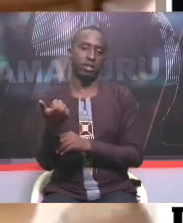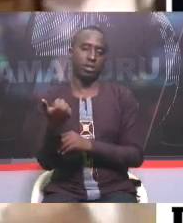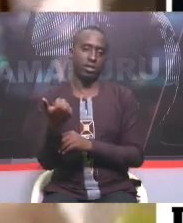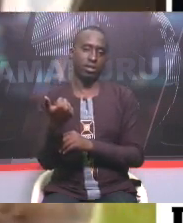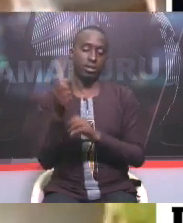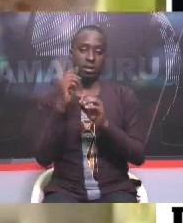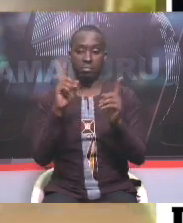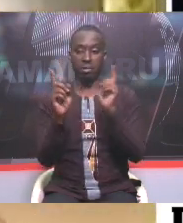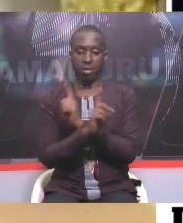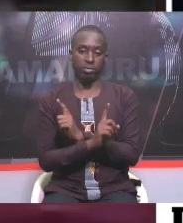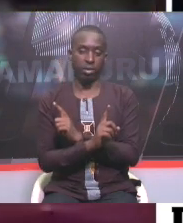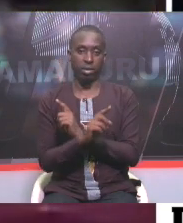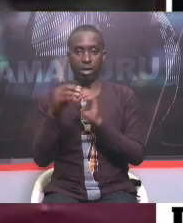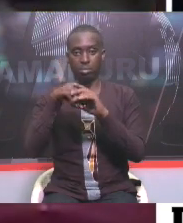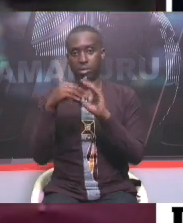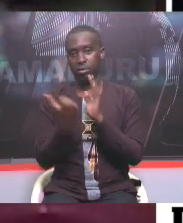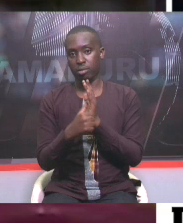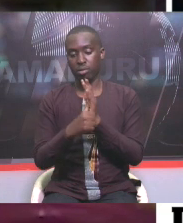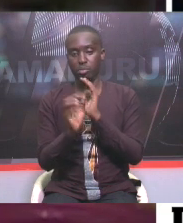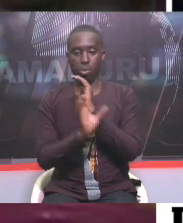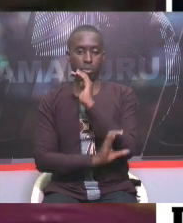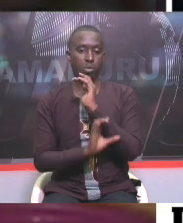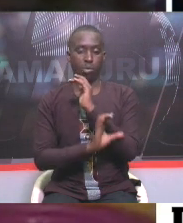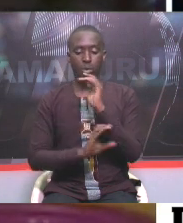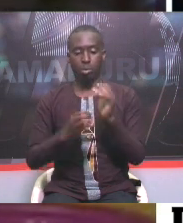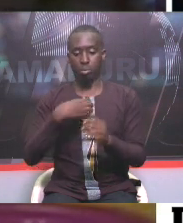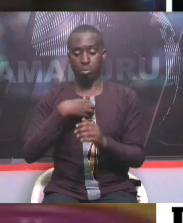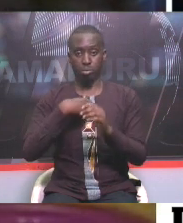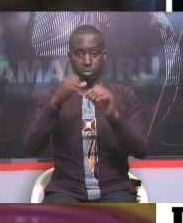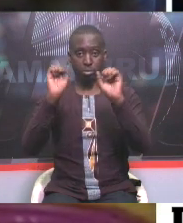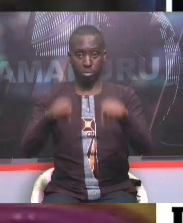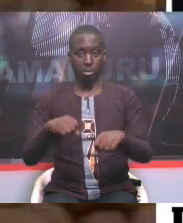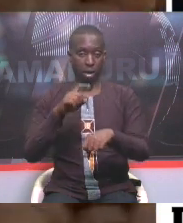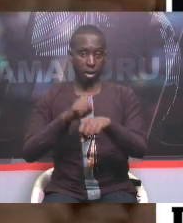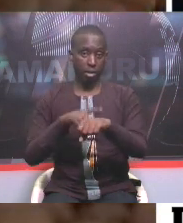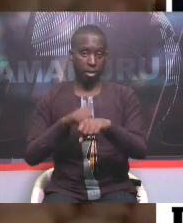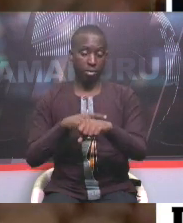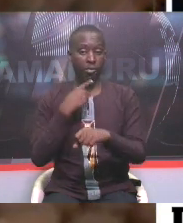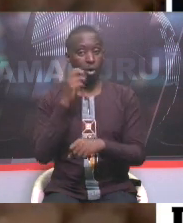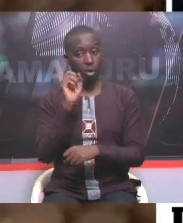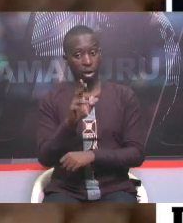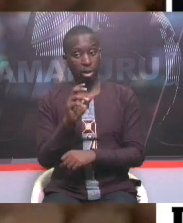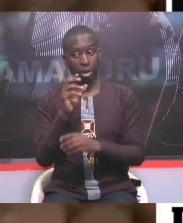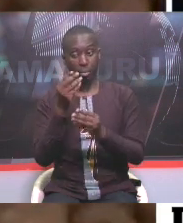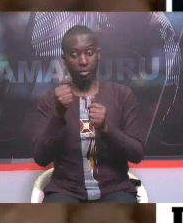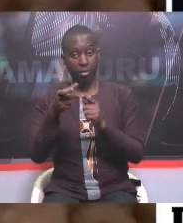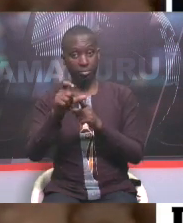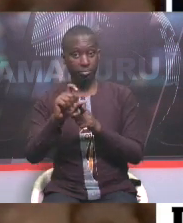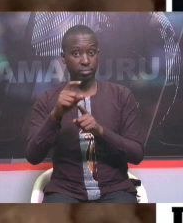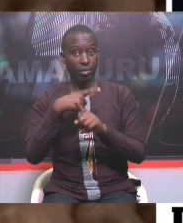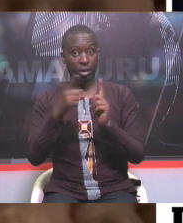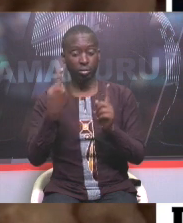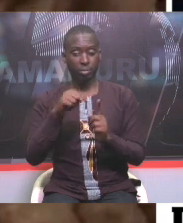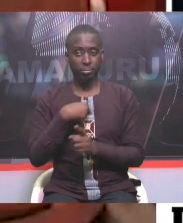do contraire sa veut dire aba ari ikibazo mu bihugu byifite bishoboye ahenenye batoke n'ibiciro byazamutse. Ariko